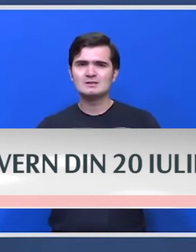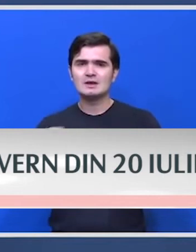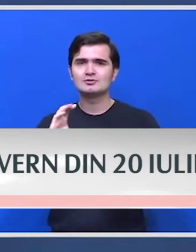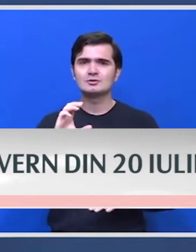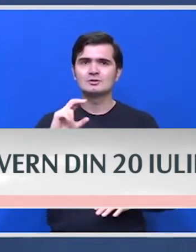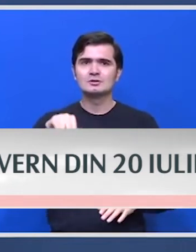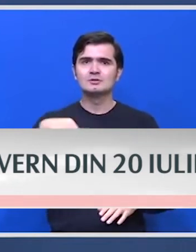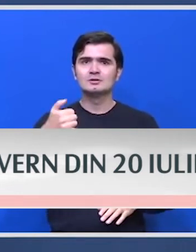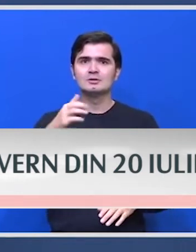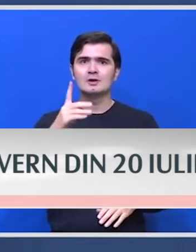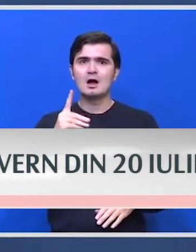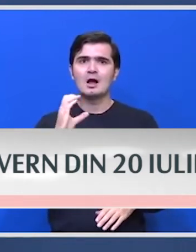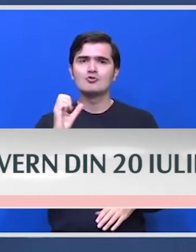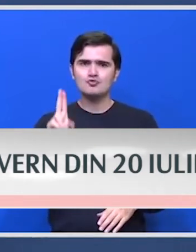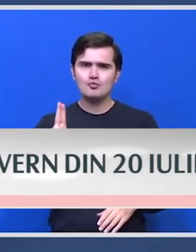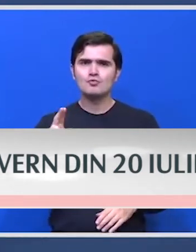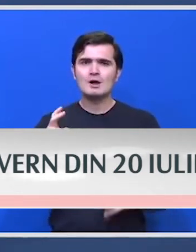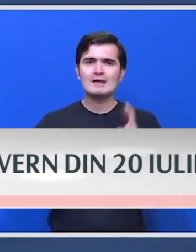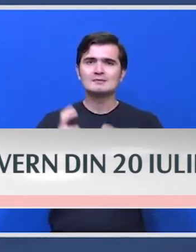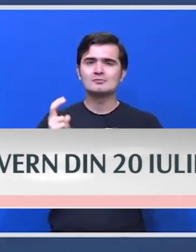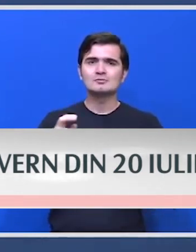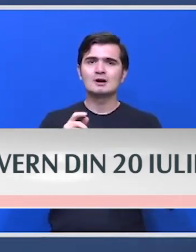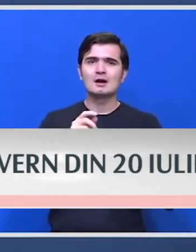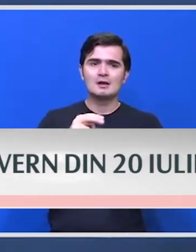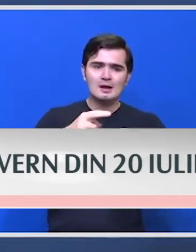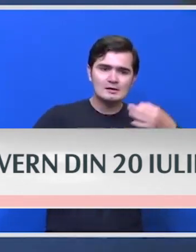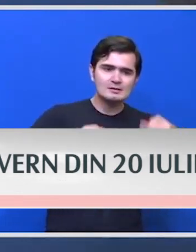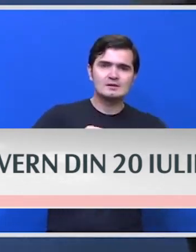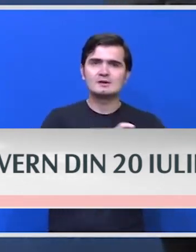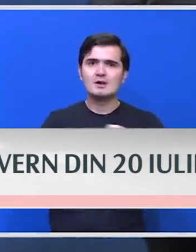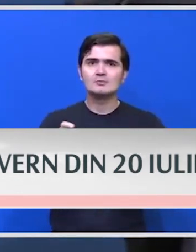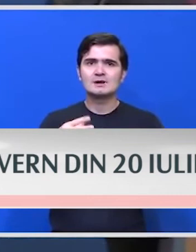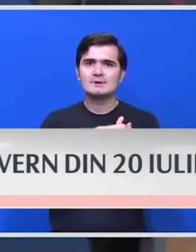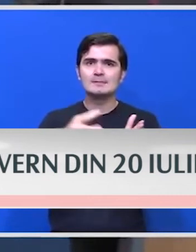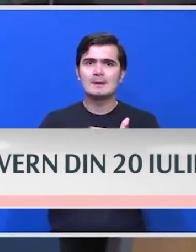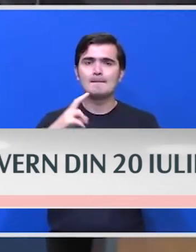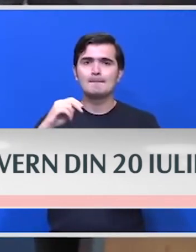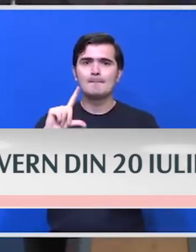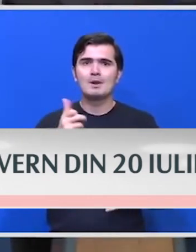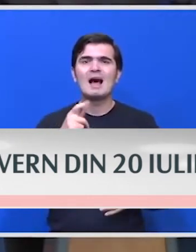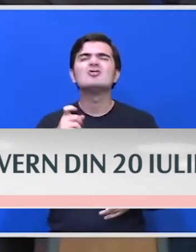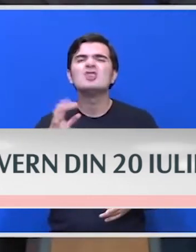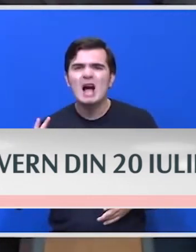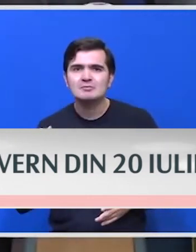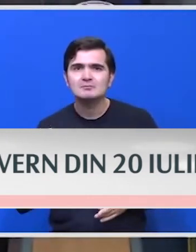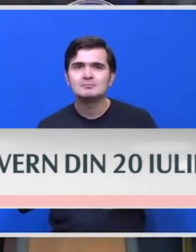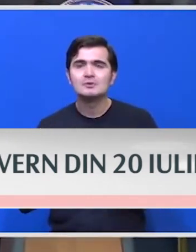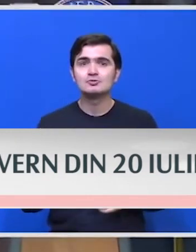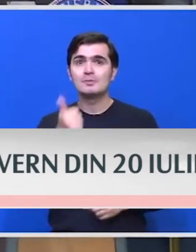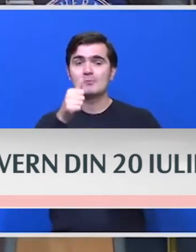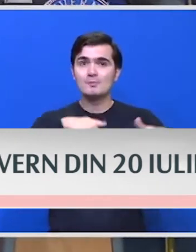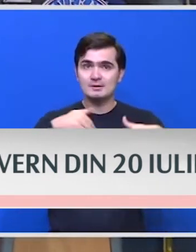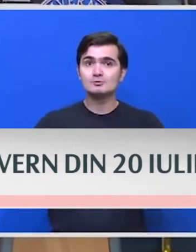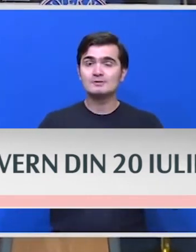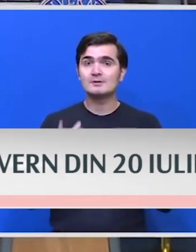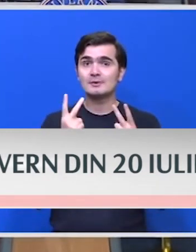care analizează acuzațiile de plagiat. Premierul Nicolae Ciucă este principalul vizat,